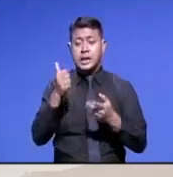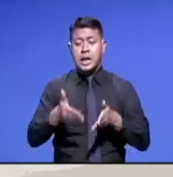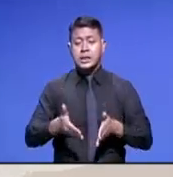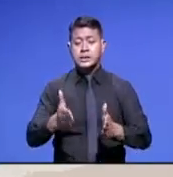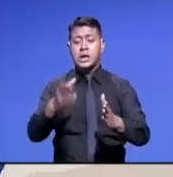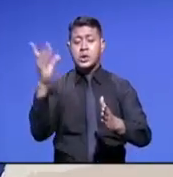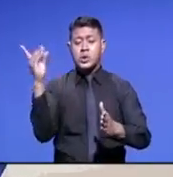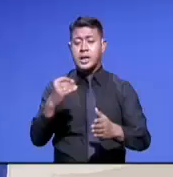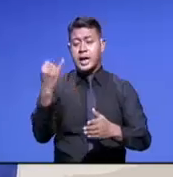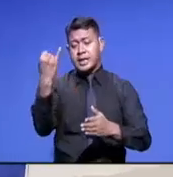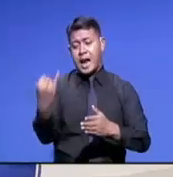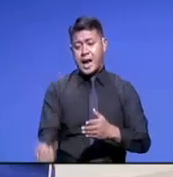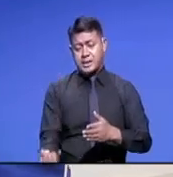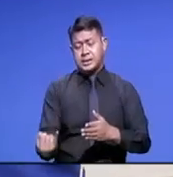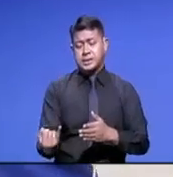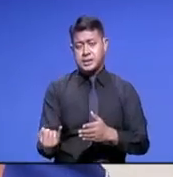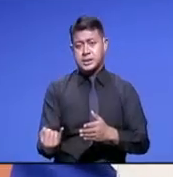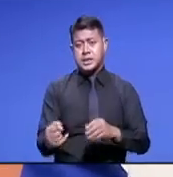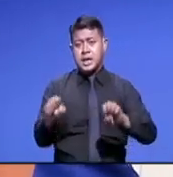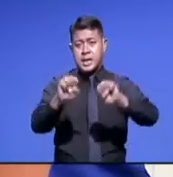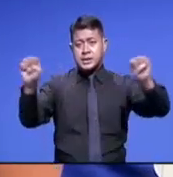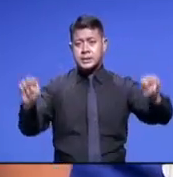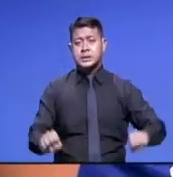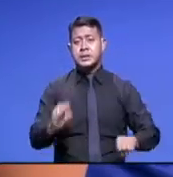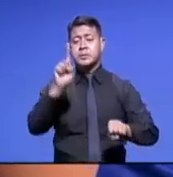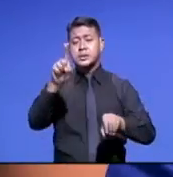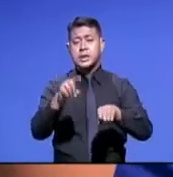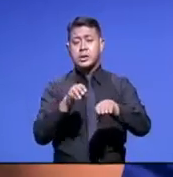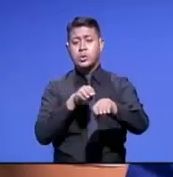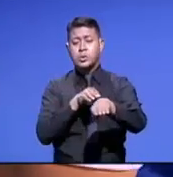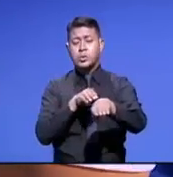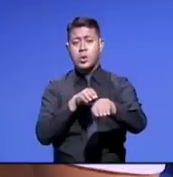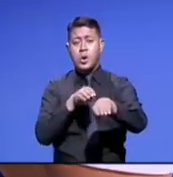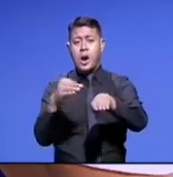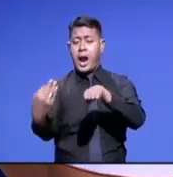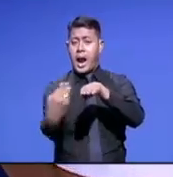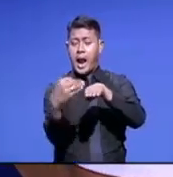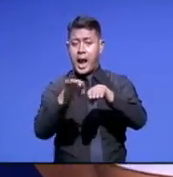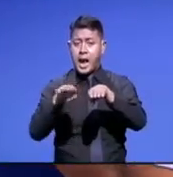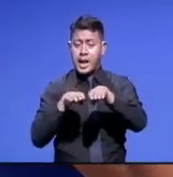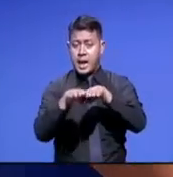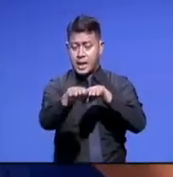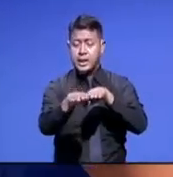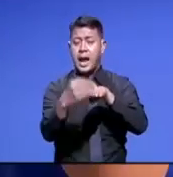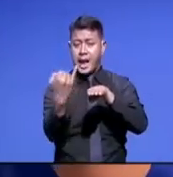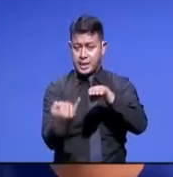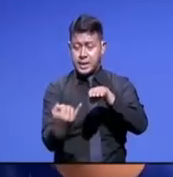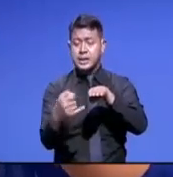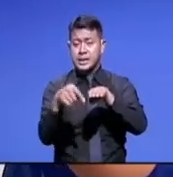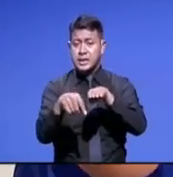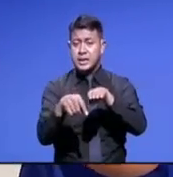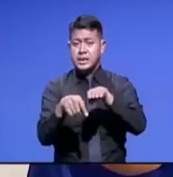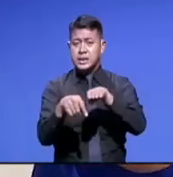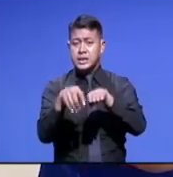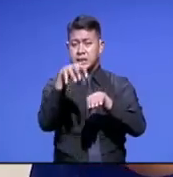dari akhir sistem one way yang diberlakukan pada kilometer 263. Mengapa kemudian titik ini menjadi salah